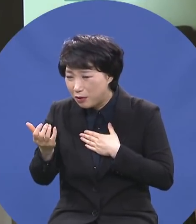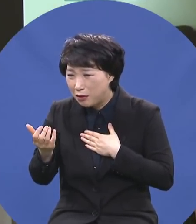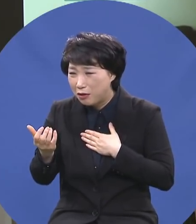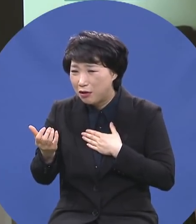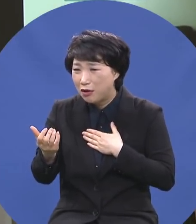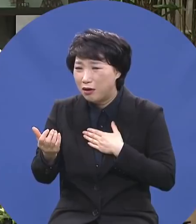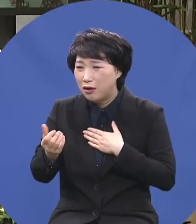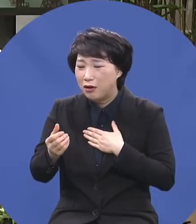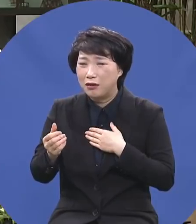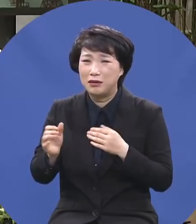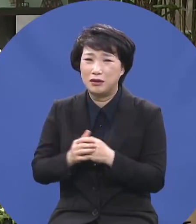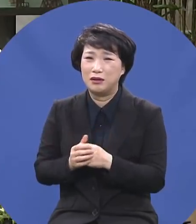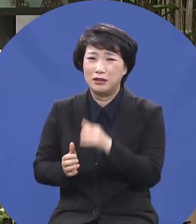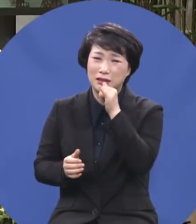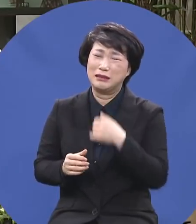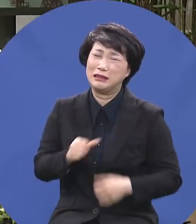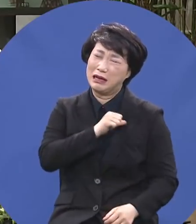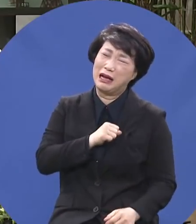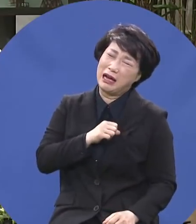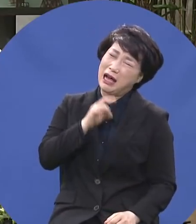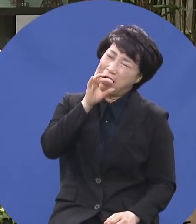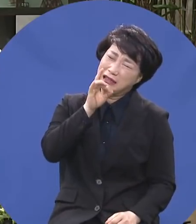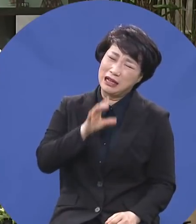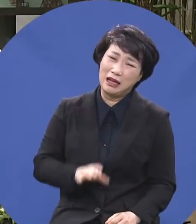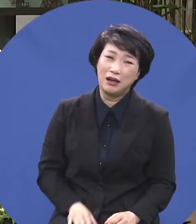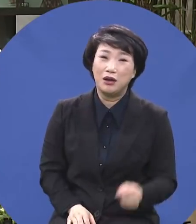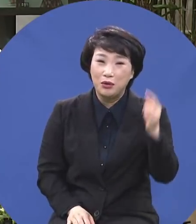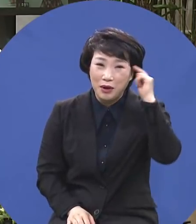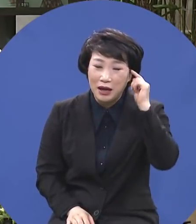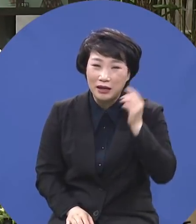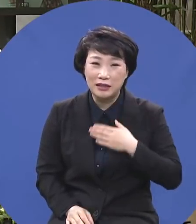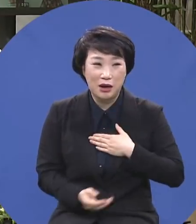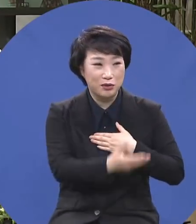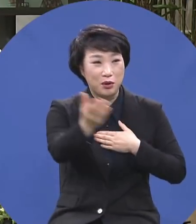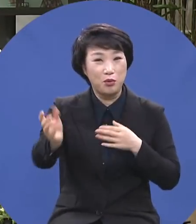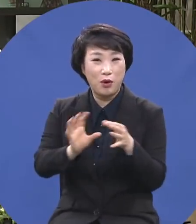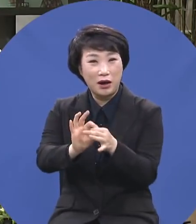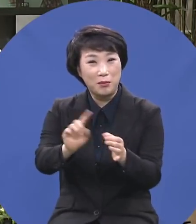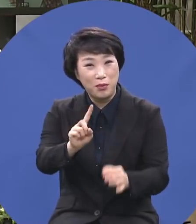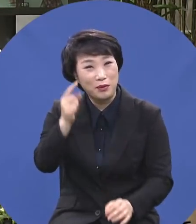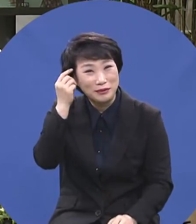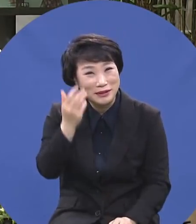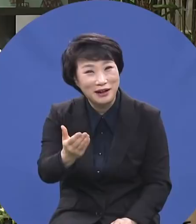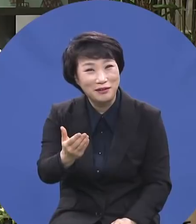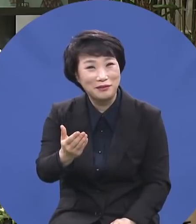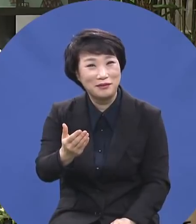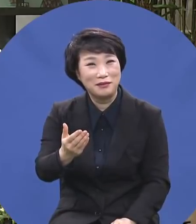없고. 왜 그럴까? 무슨 관계이기 때문에 그러냐 이 말이요.